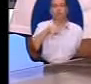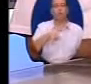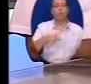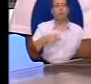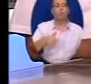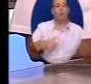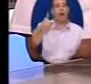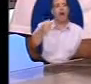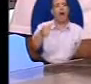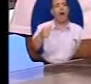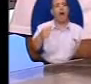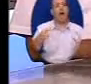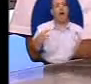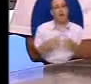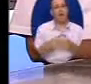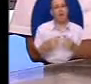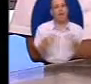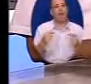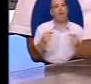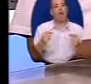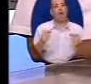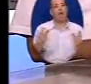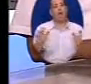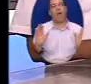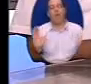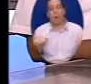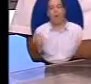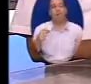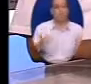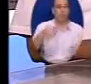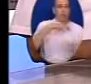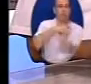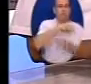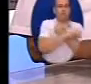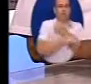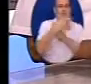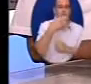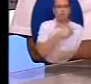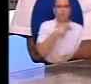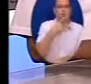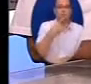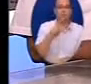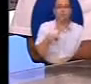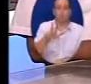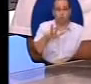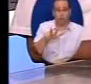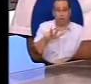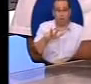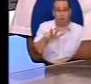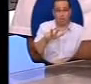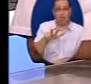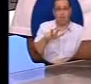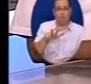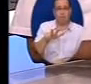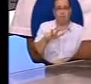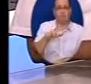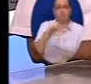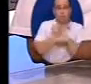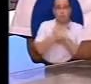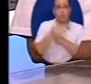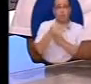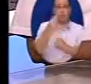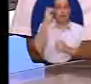כמה סטודנטים ערבים יש לכם? כ-3,000. מתוך? מתוך 21,000. לא, השיעור נמוך יותר, אבל עדיין